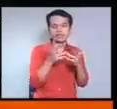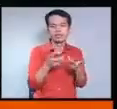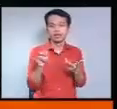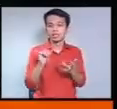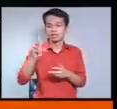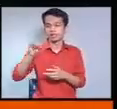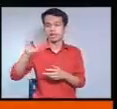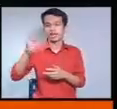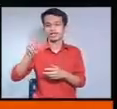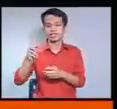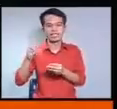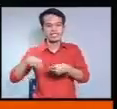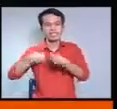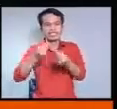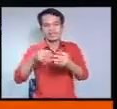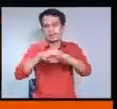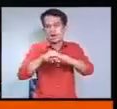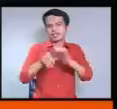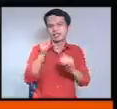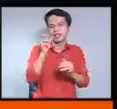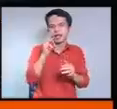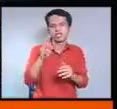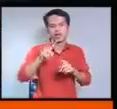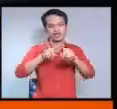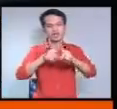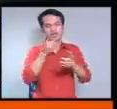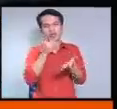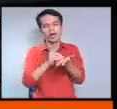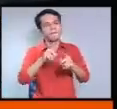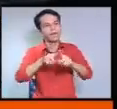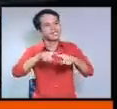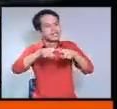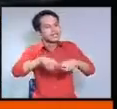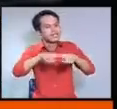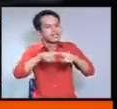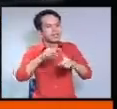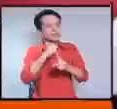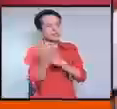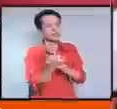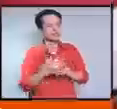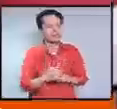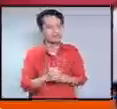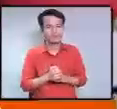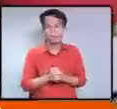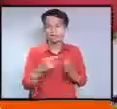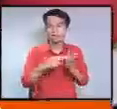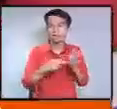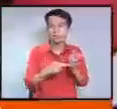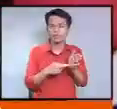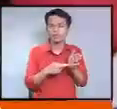ang DILG na bigyan ng access si Robredo sa ilang dokumento pero depende sa sitwasyon. Ang rule naman dyan